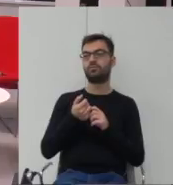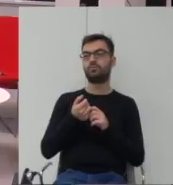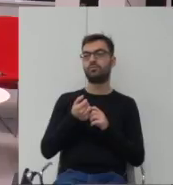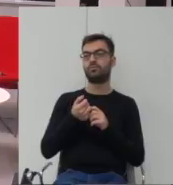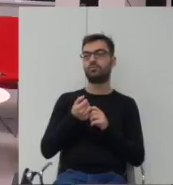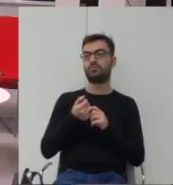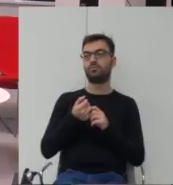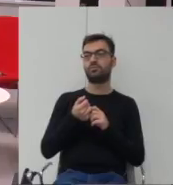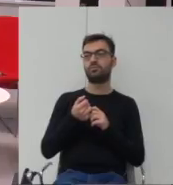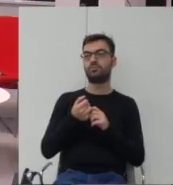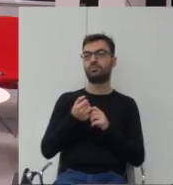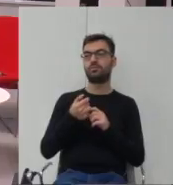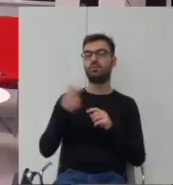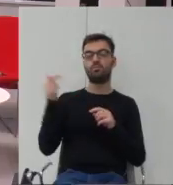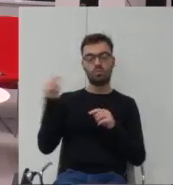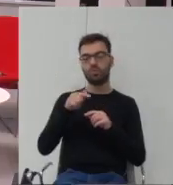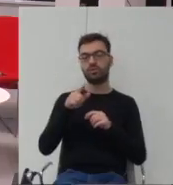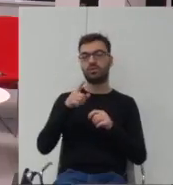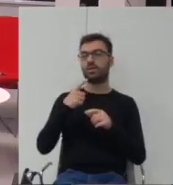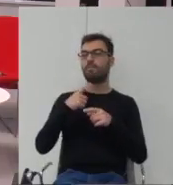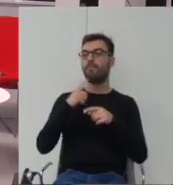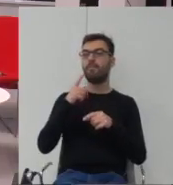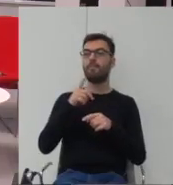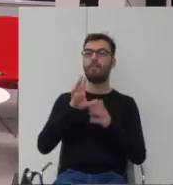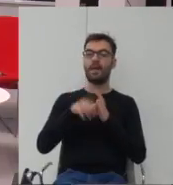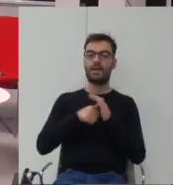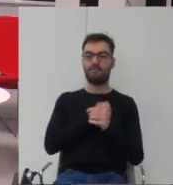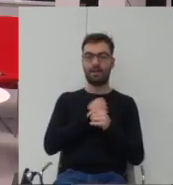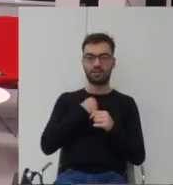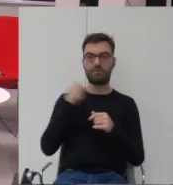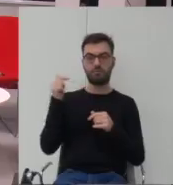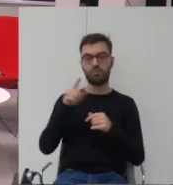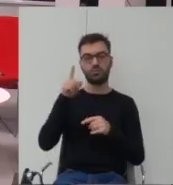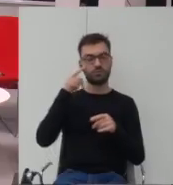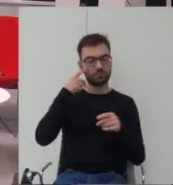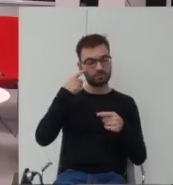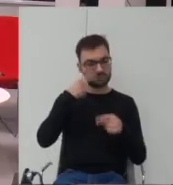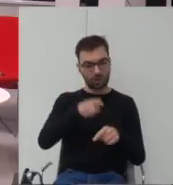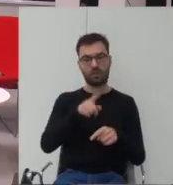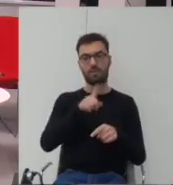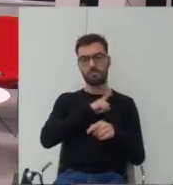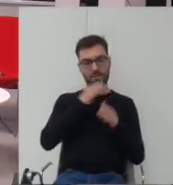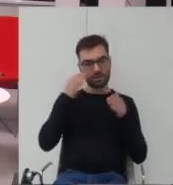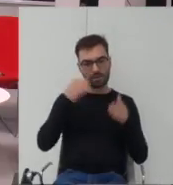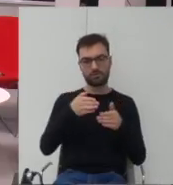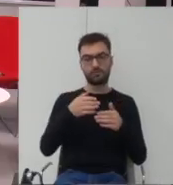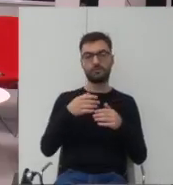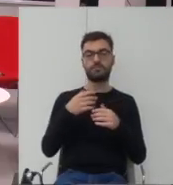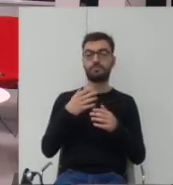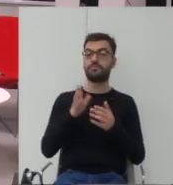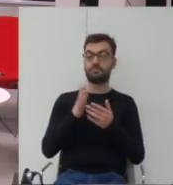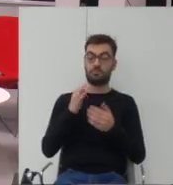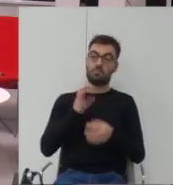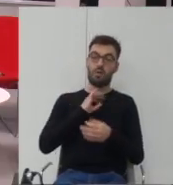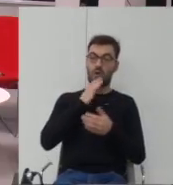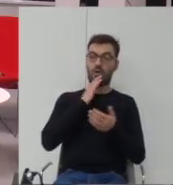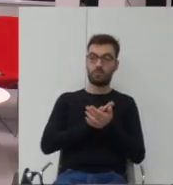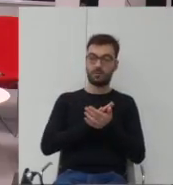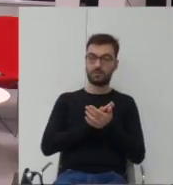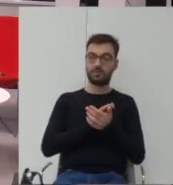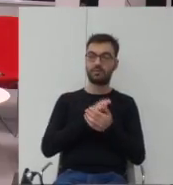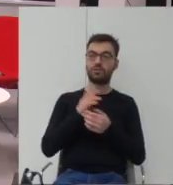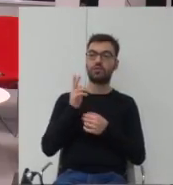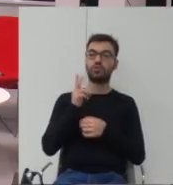której nie może pominąć też polityka mieszkaniowa miasta Warszawy, z tego względu, że w moim przekonaniu